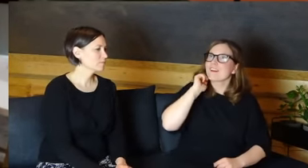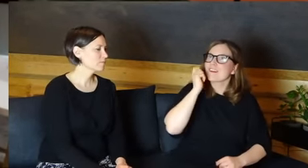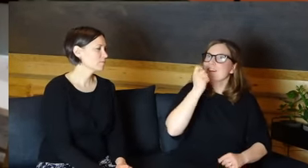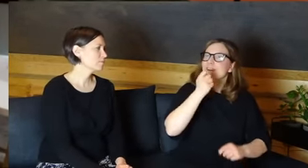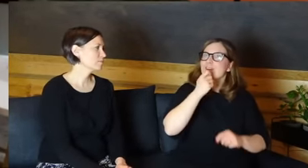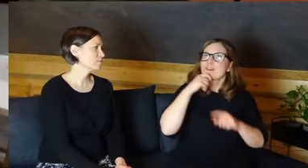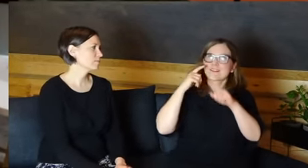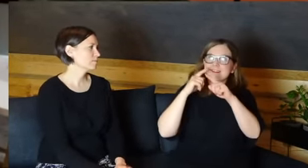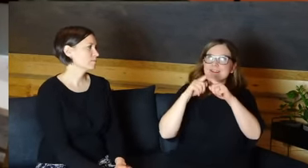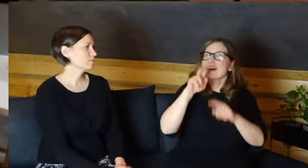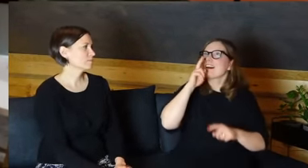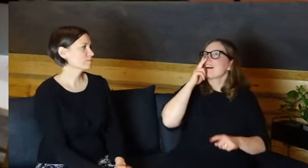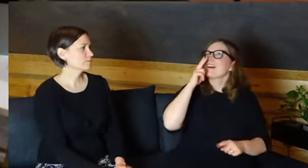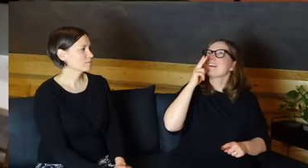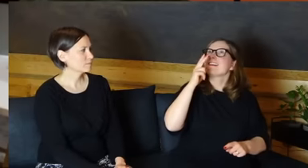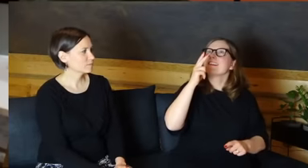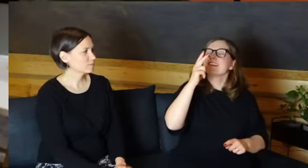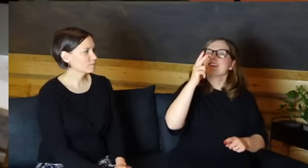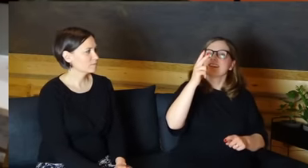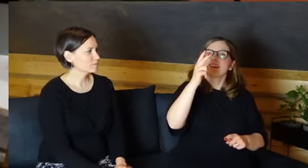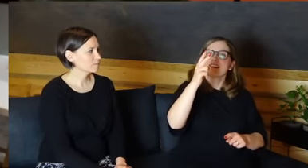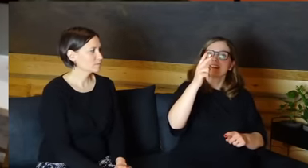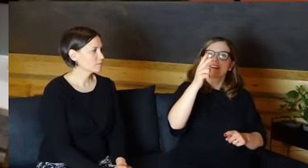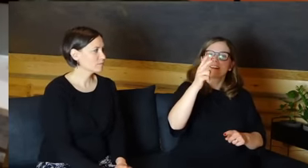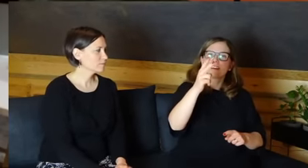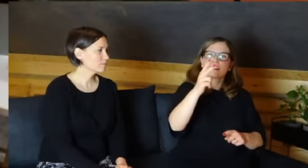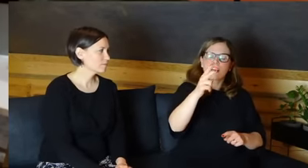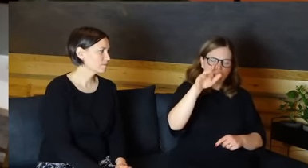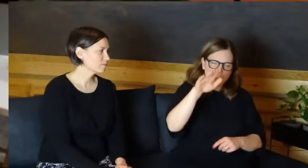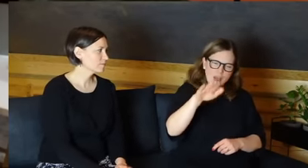valaisee vain lapsen maailmaa.